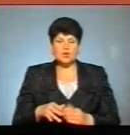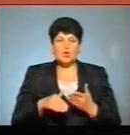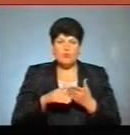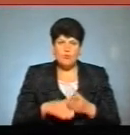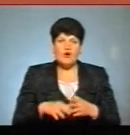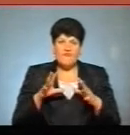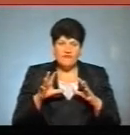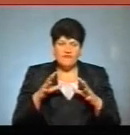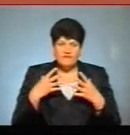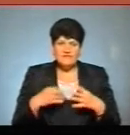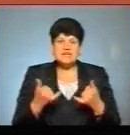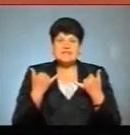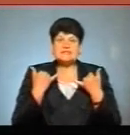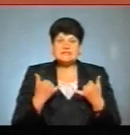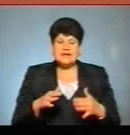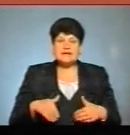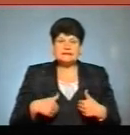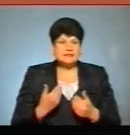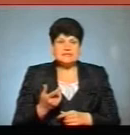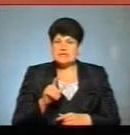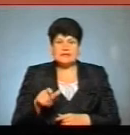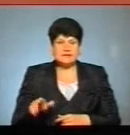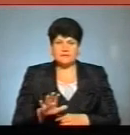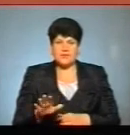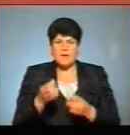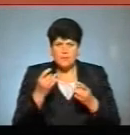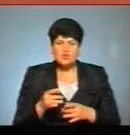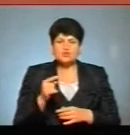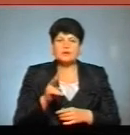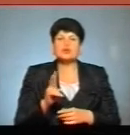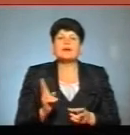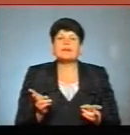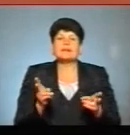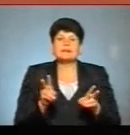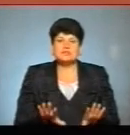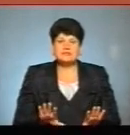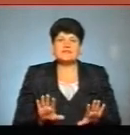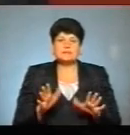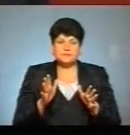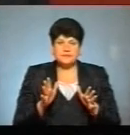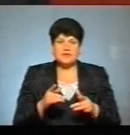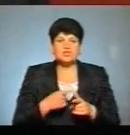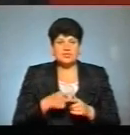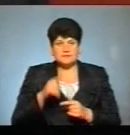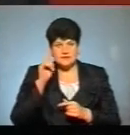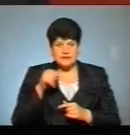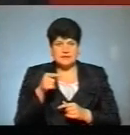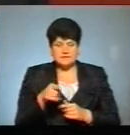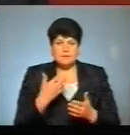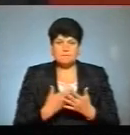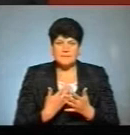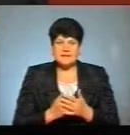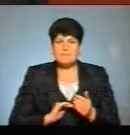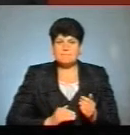вже зараз, ті країни зрозуміли, дається навіть не громадянам, от просто тим, хто там залишився випадковим чином. Чи відомі вам приклади